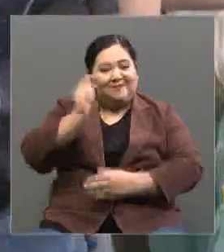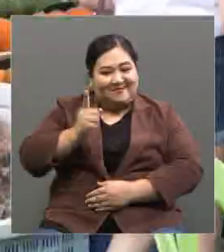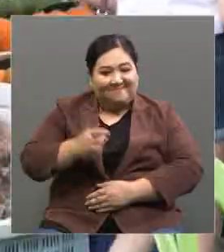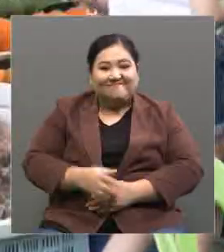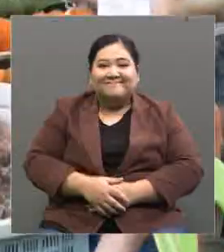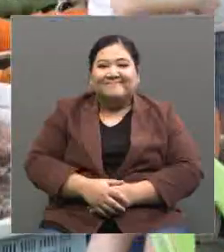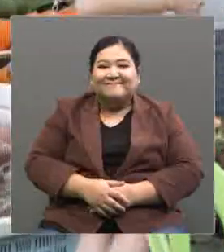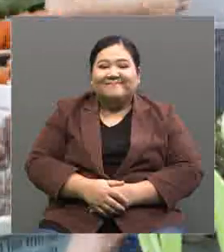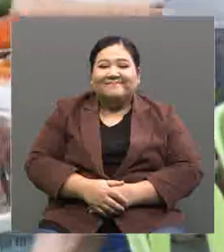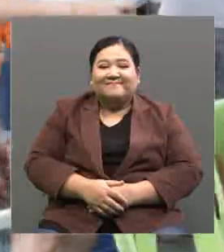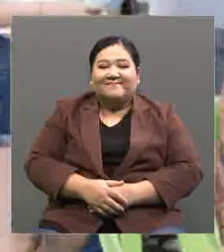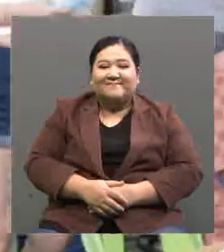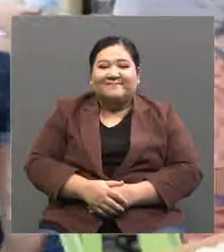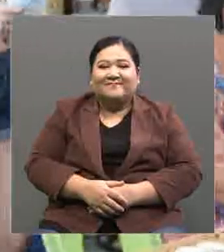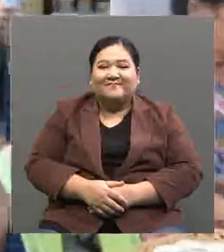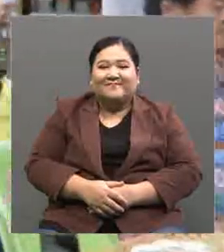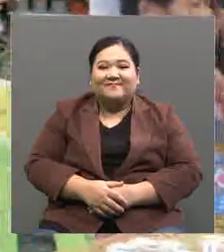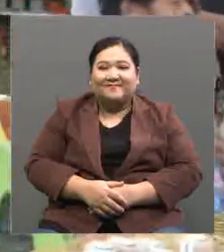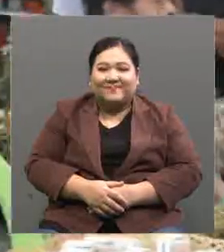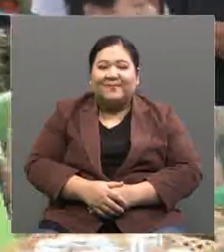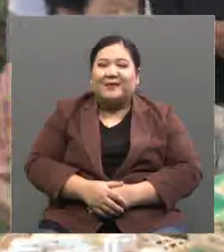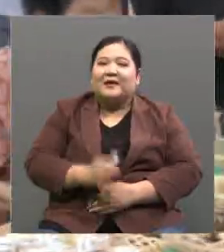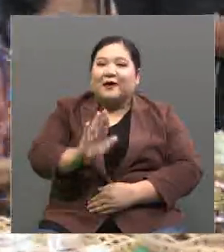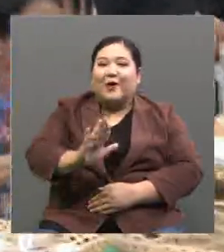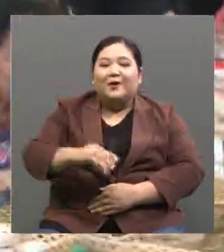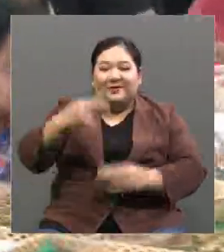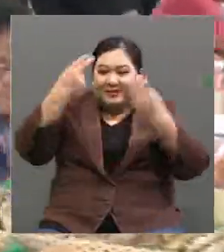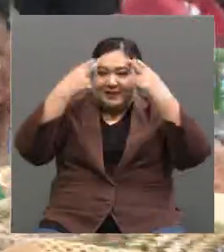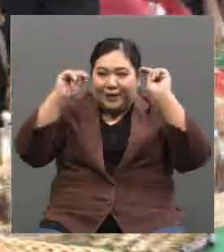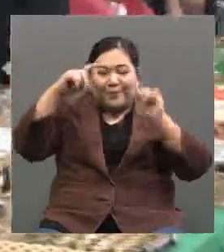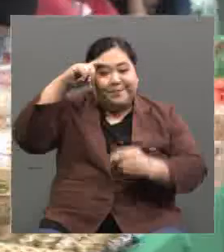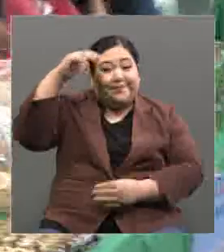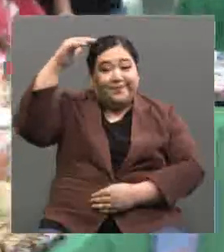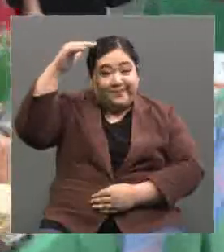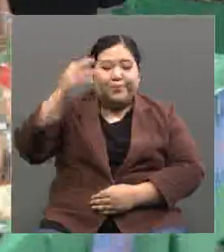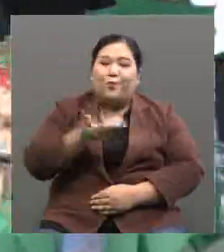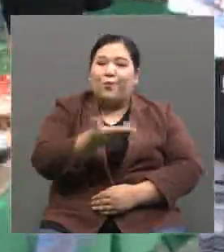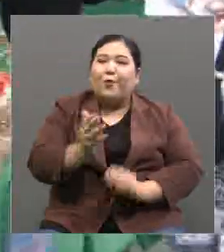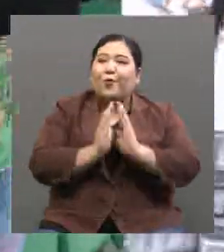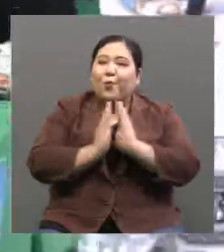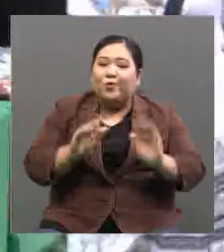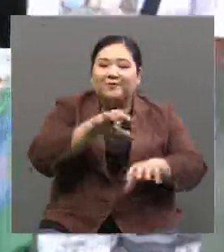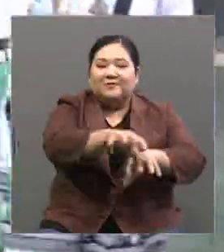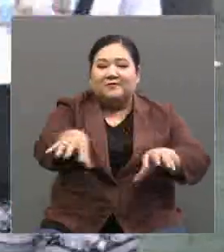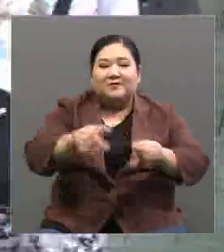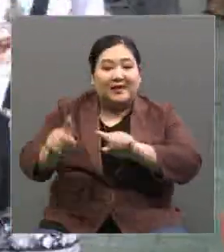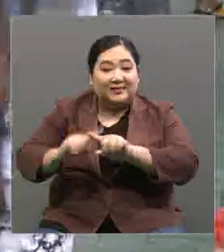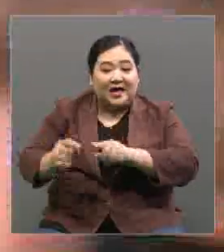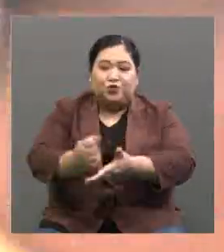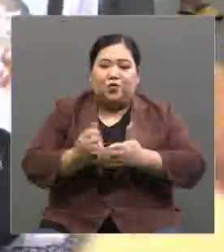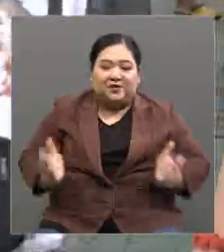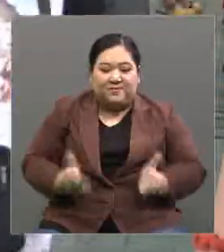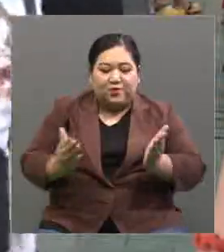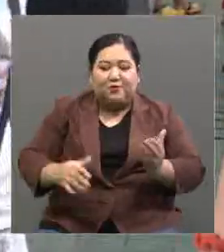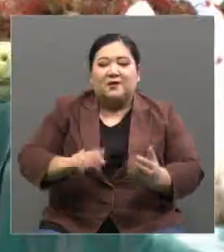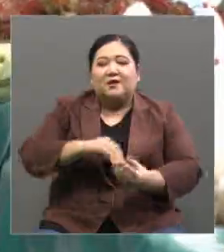อ่ะก็ทางด้านของท่านนายกรัฐมนตรีเศรษฐาทวีศิลป์ครับก็ได้กล่าวขอบคุณในความร่วมมือของทุกหน่วยงานที่ร่วมกันผลักดันอุตสาหกรรมการ